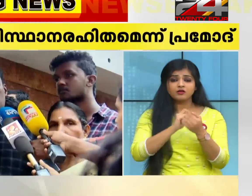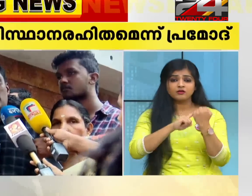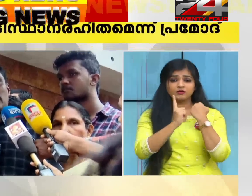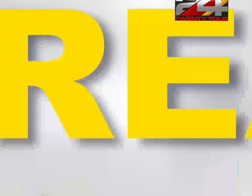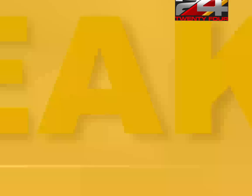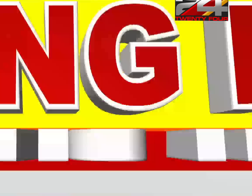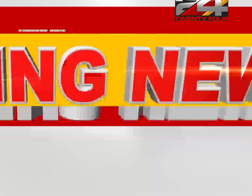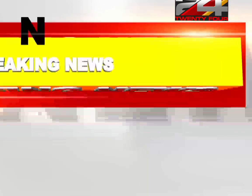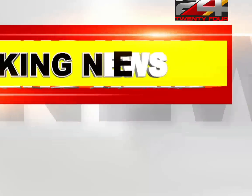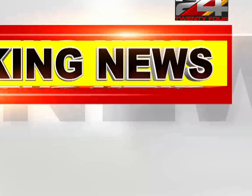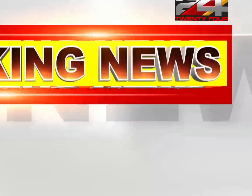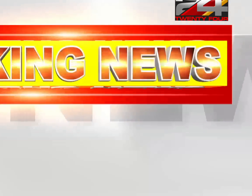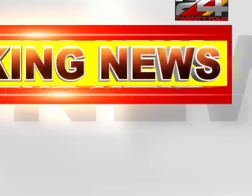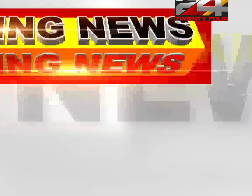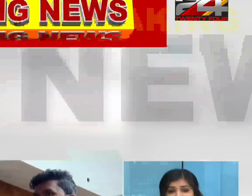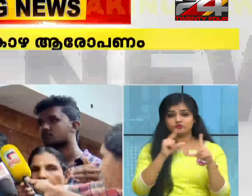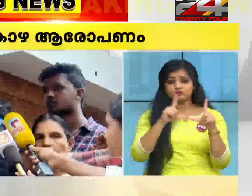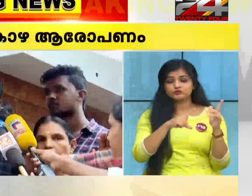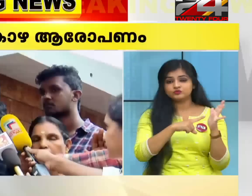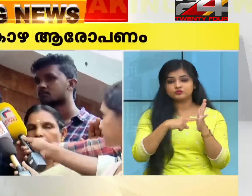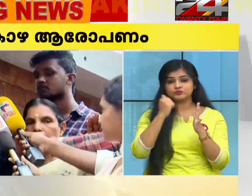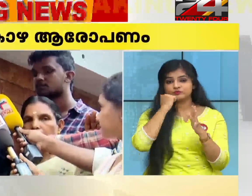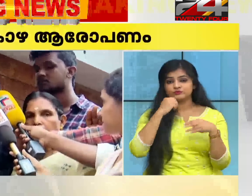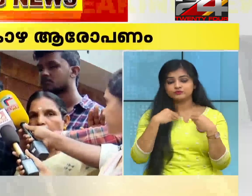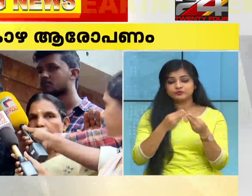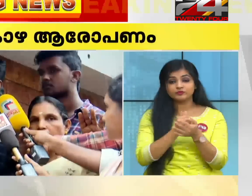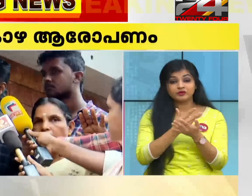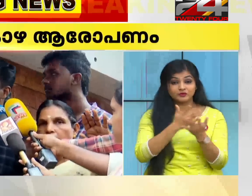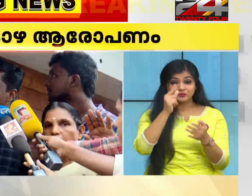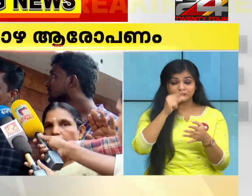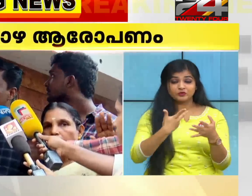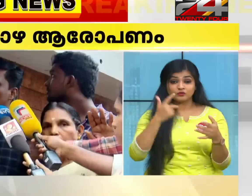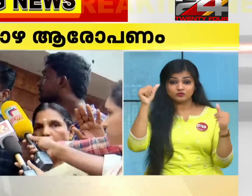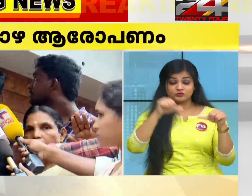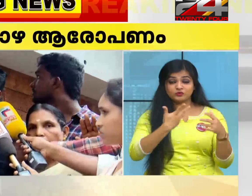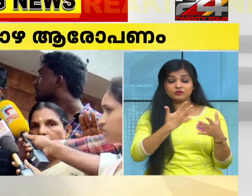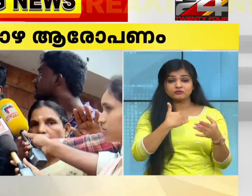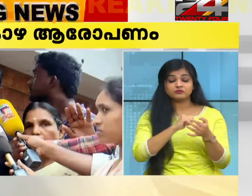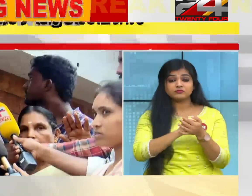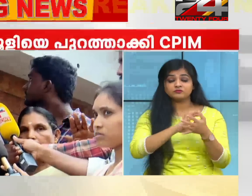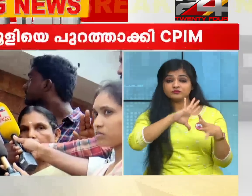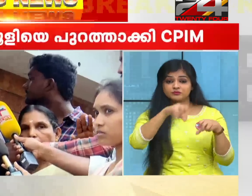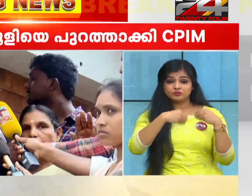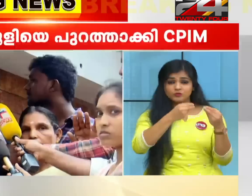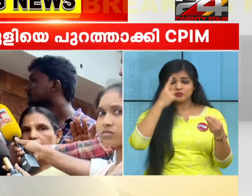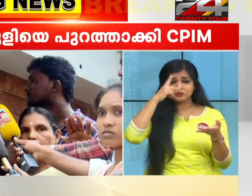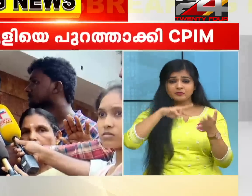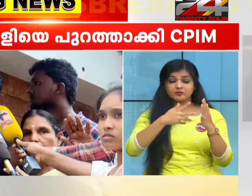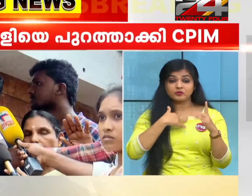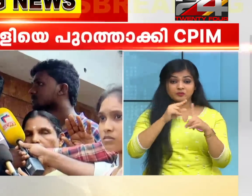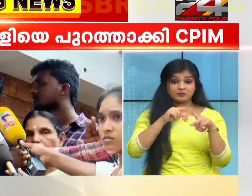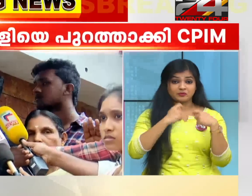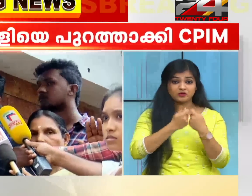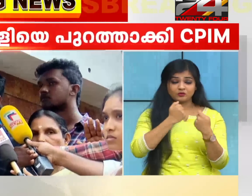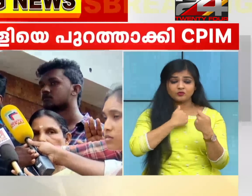എന്ന് പറഞ്ഞാൽ എൻ്റെ അമ്മയെ ബോധ്യപ്പെടുത്താൻ. എനിക്ക് ആരെയും തോൽപ്പിക്കണ്ട. എനിക്ക് ഒരു മനുഷ്യനെയും ഒരു പ്രസ്ഥാനത്തിനെയും ഒന്നും എൻ്റെ പ്രസ്ഥാനം തോറ്റു കാണുന്നത് എനിക്ക്